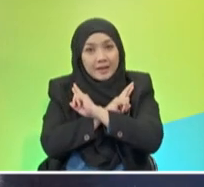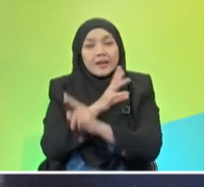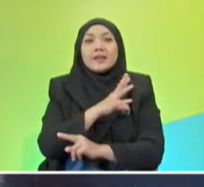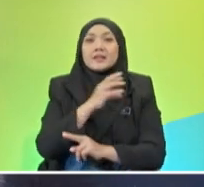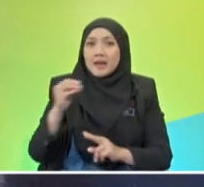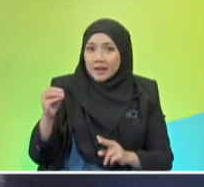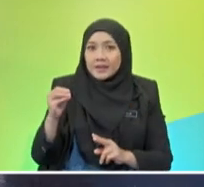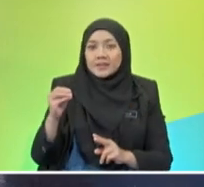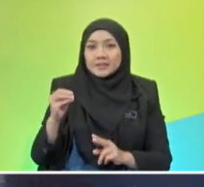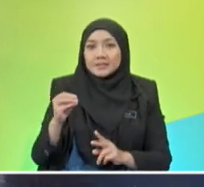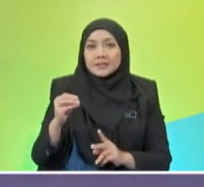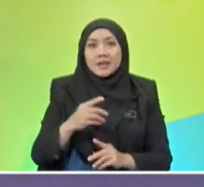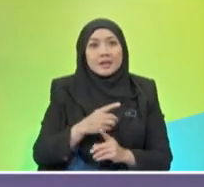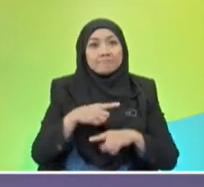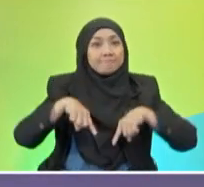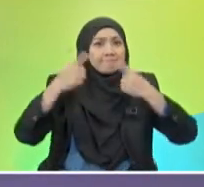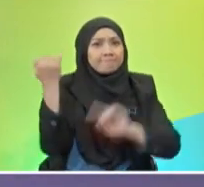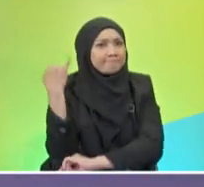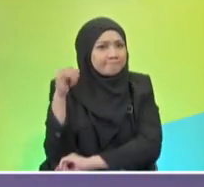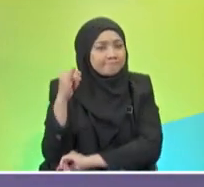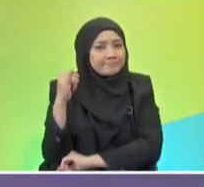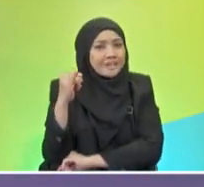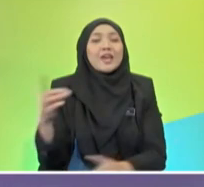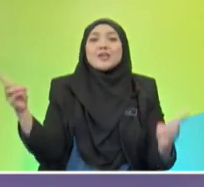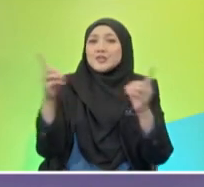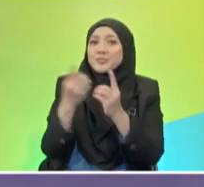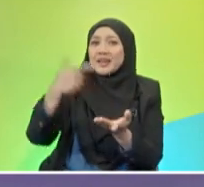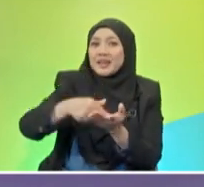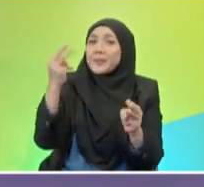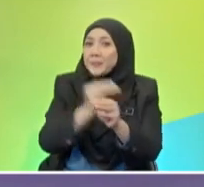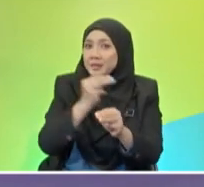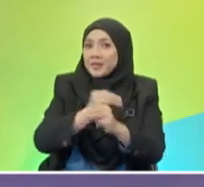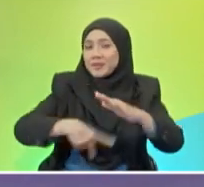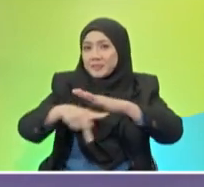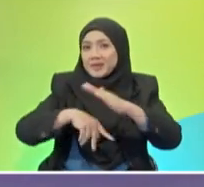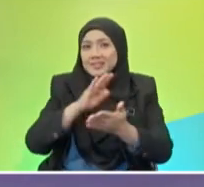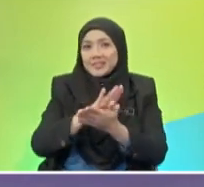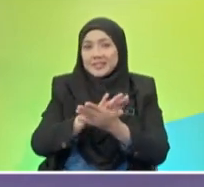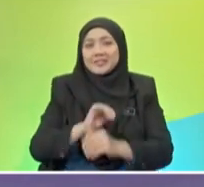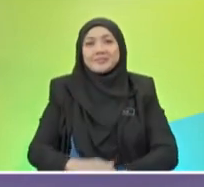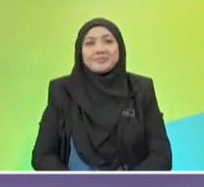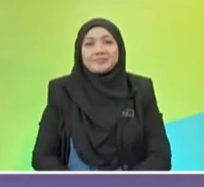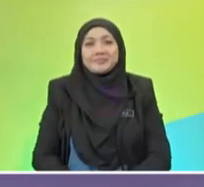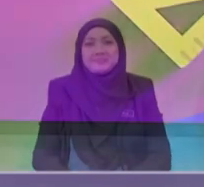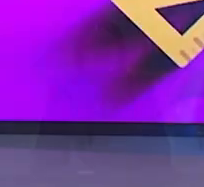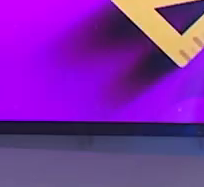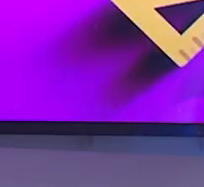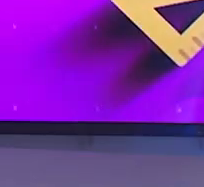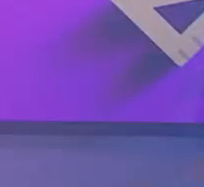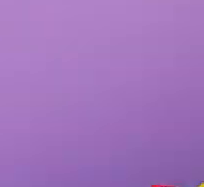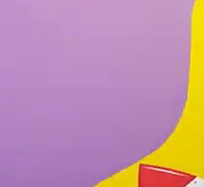kepada murid-murid di rumah, jangan ke mana-mana. Kita kembali lagi untuk matematik prasekolah. Jumpa selepas ini.